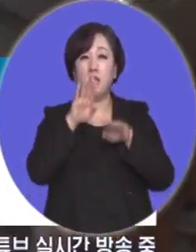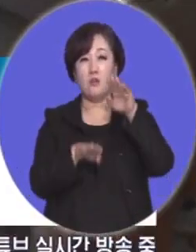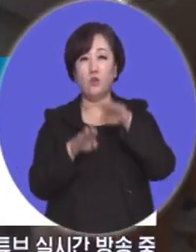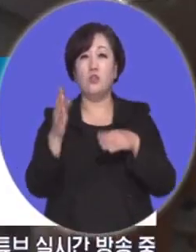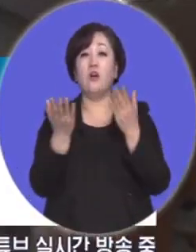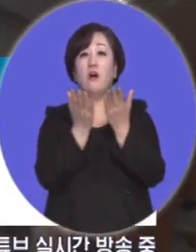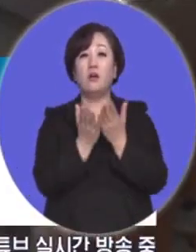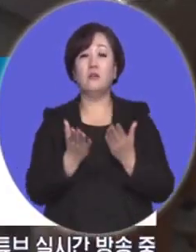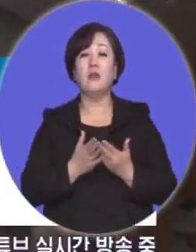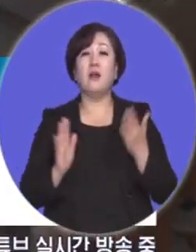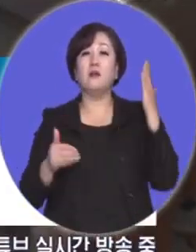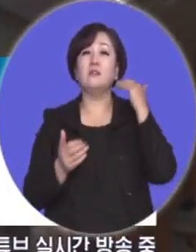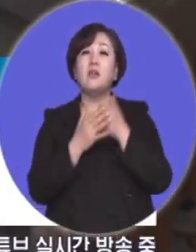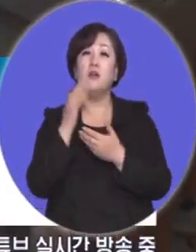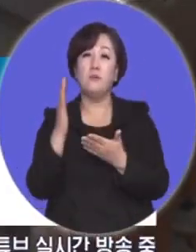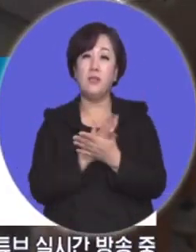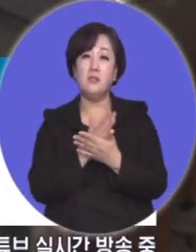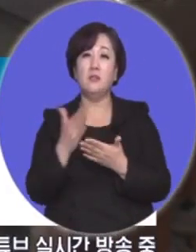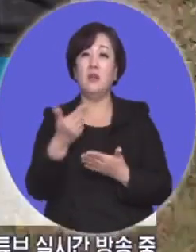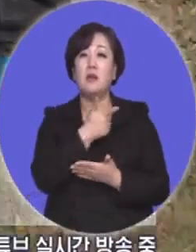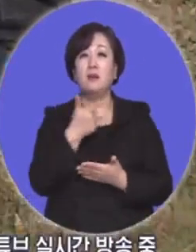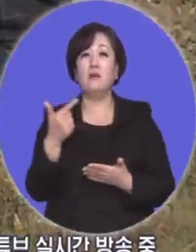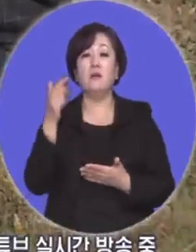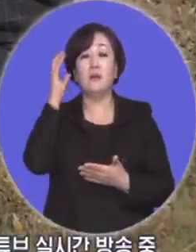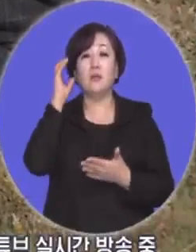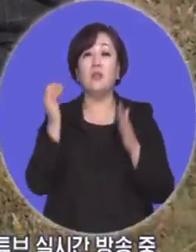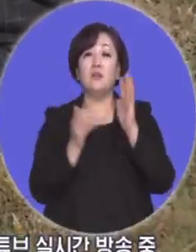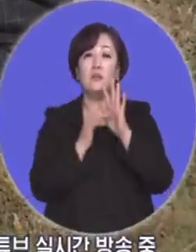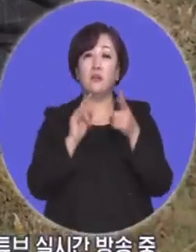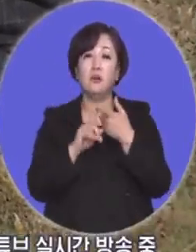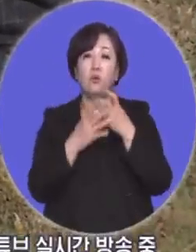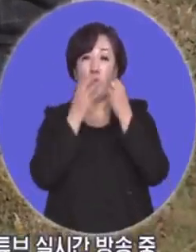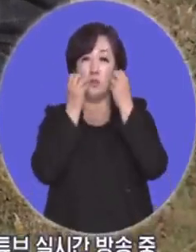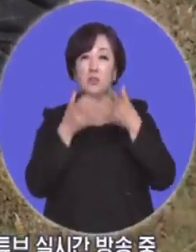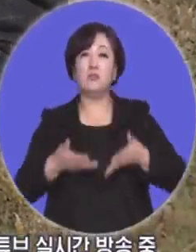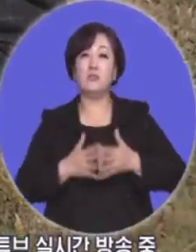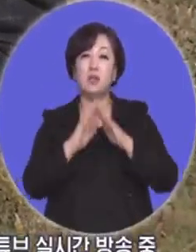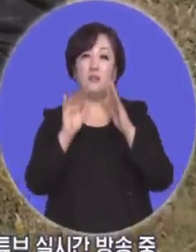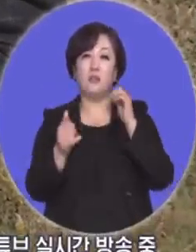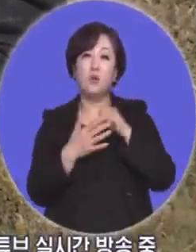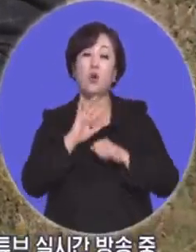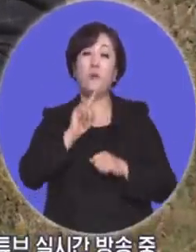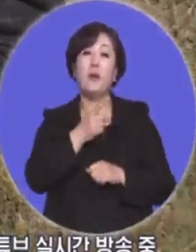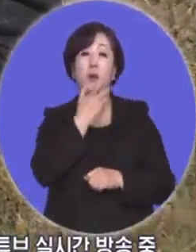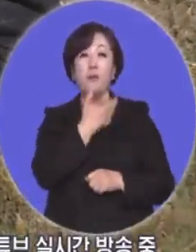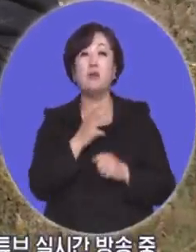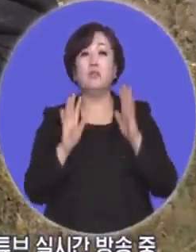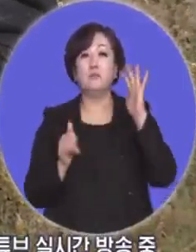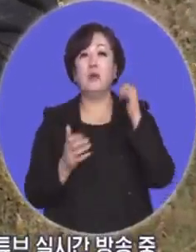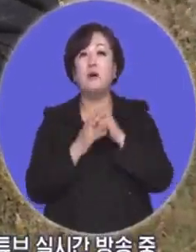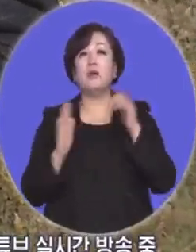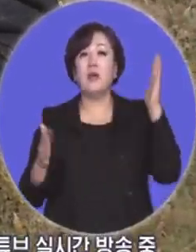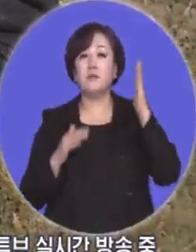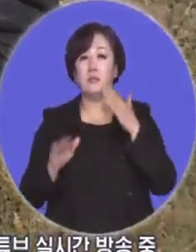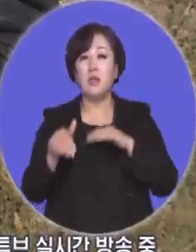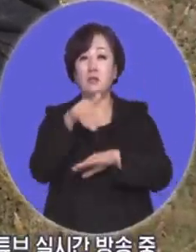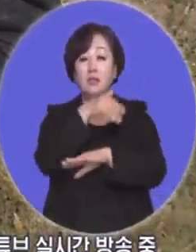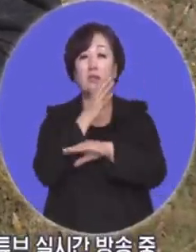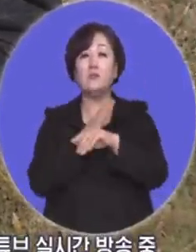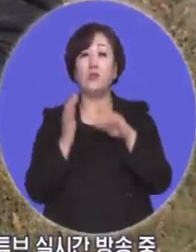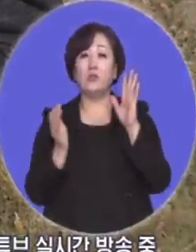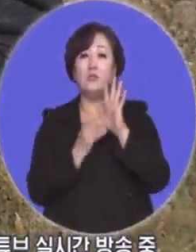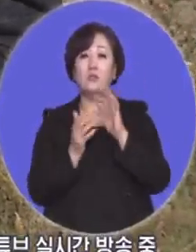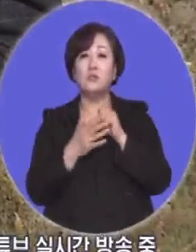학생 배치에 도움이 될 것으로 기대됩니다 신설되는 특수학교는 18여 명이 다닐 수 있어 울산지역